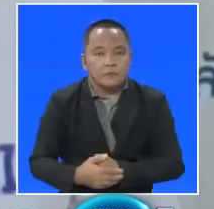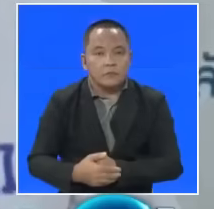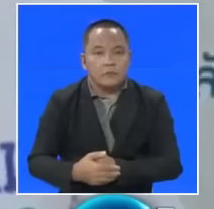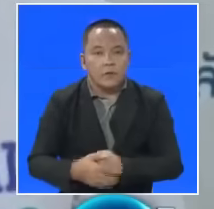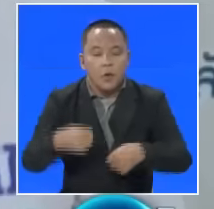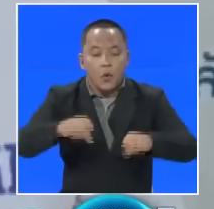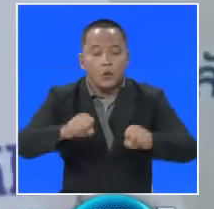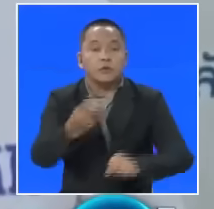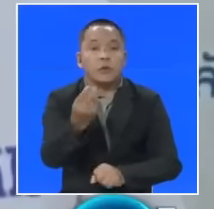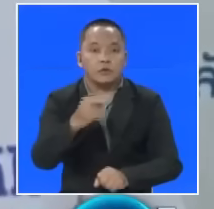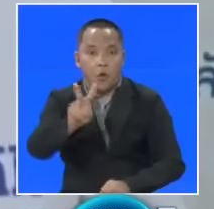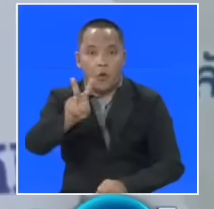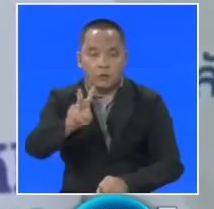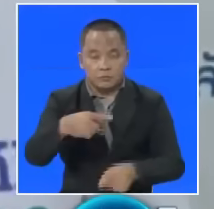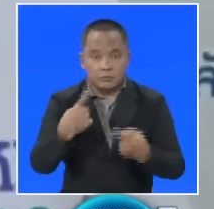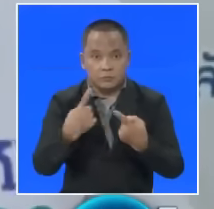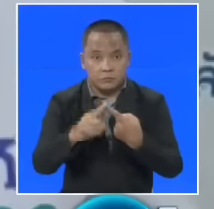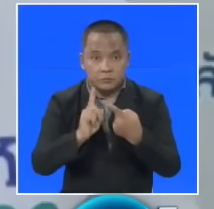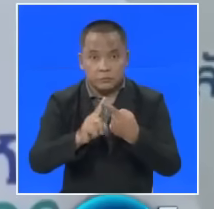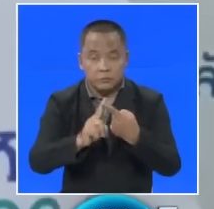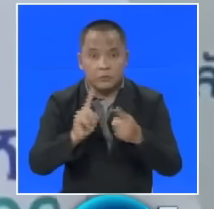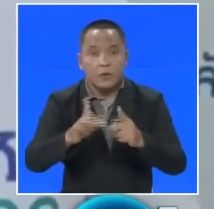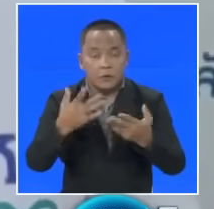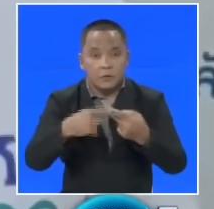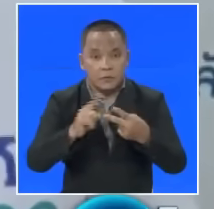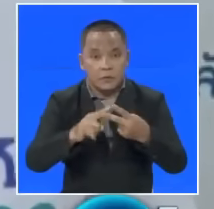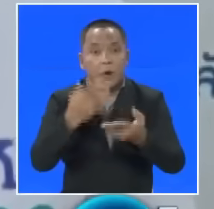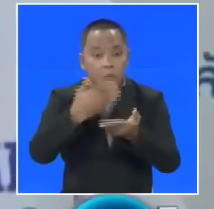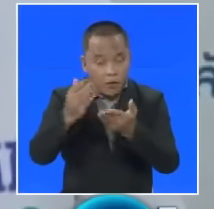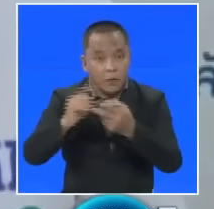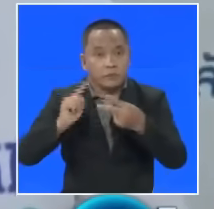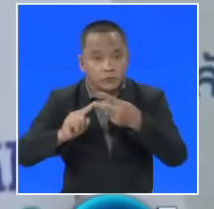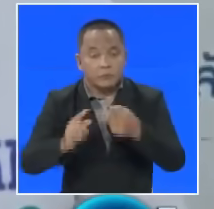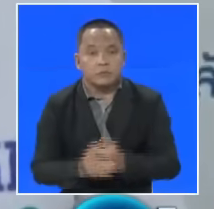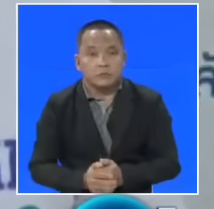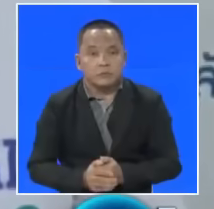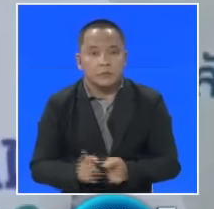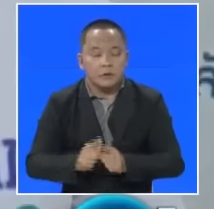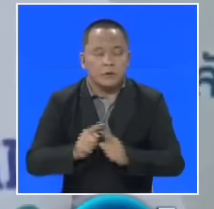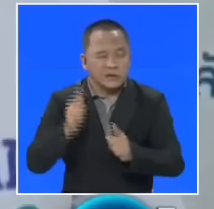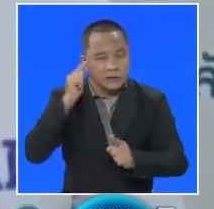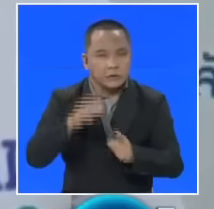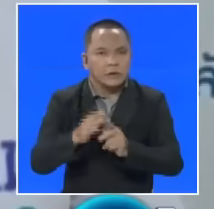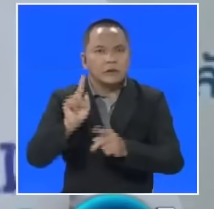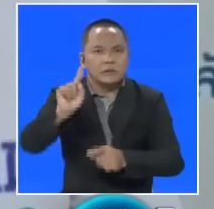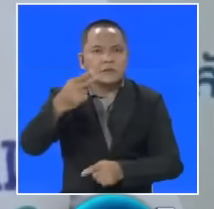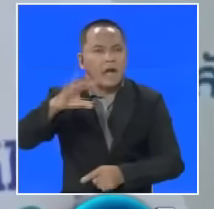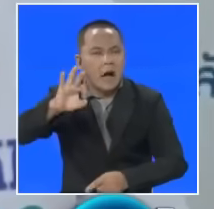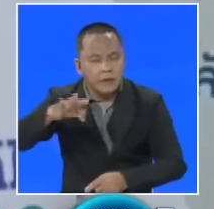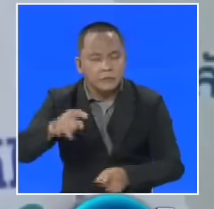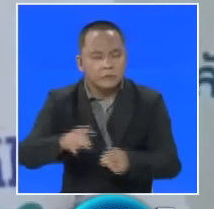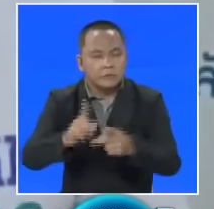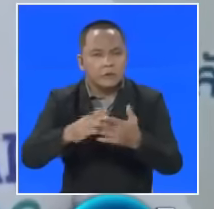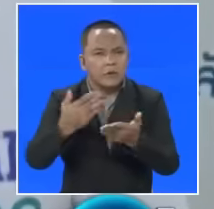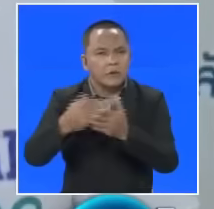สียรถกี่คัน 2คันเลย คันมีคันนึงที่รถหมดแล้ว ใช่ คันนึงผ่อนอยู่ ใช่ครับใช่เขาขายพี่เล็กได้19,000ครับแ